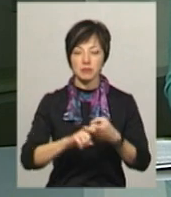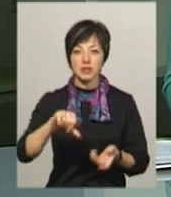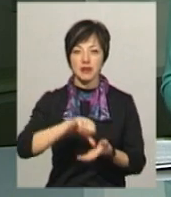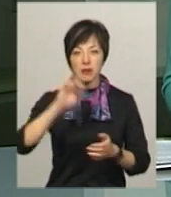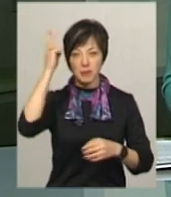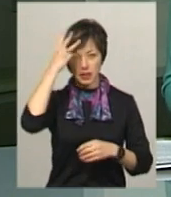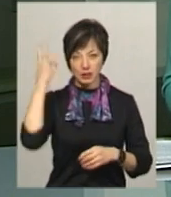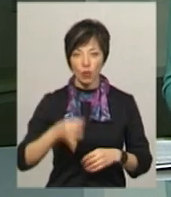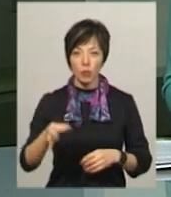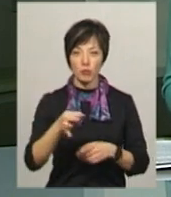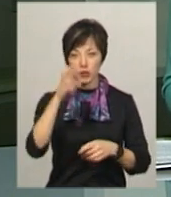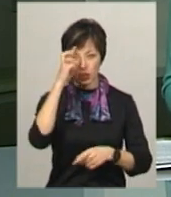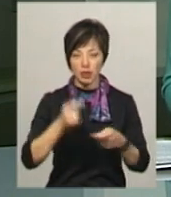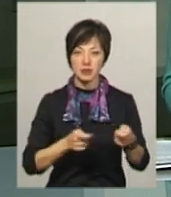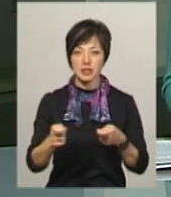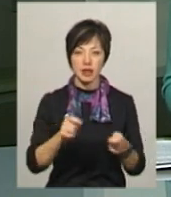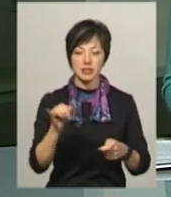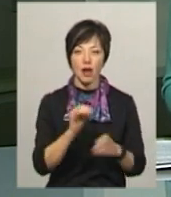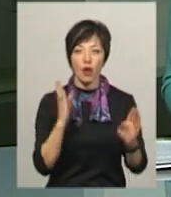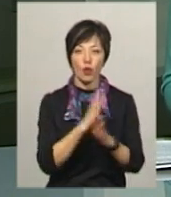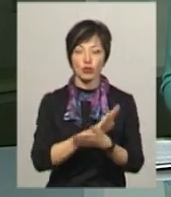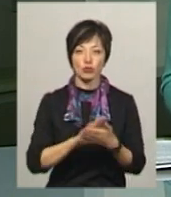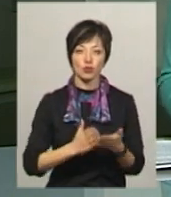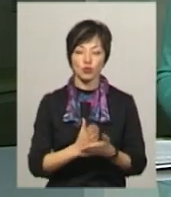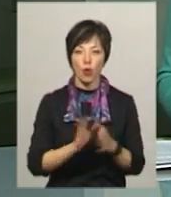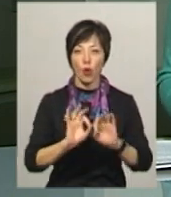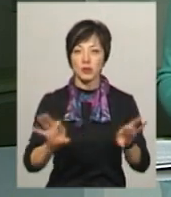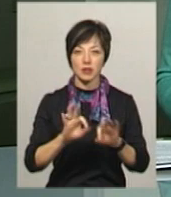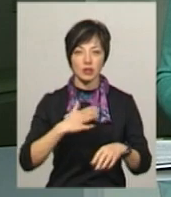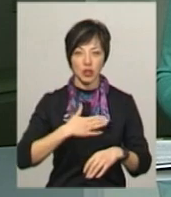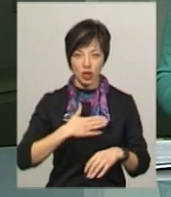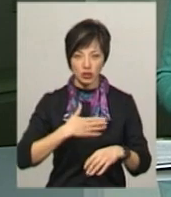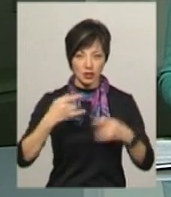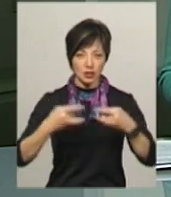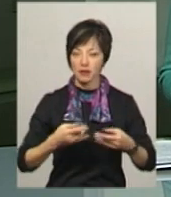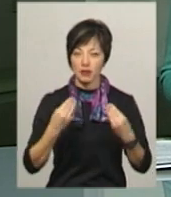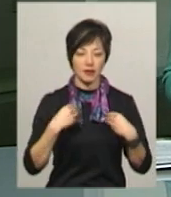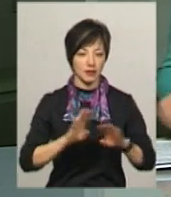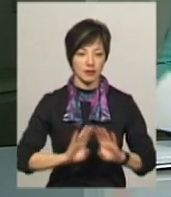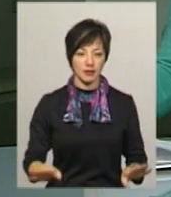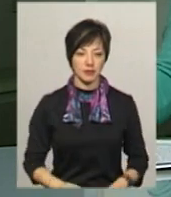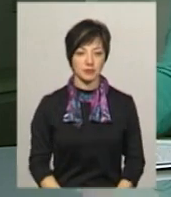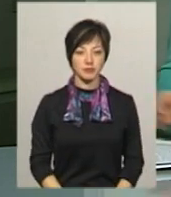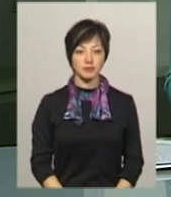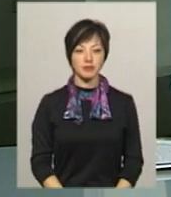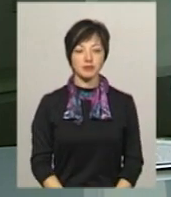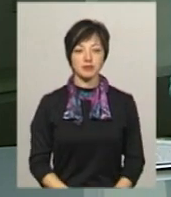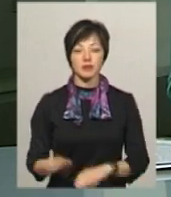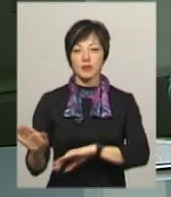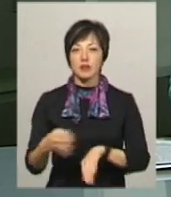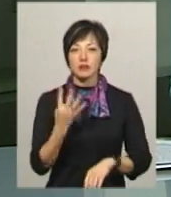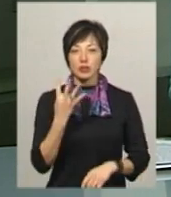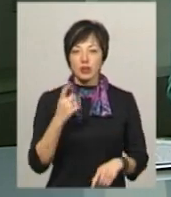представниками Хмельницької облдержадміністрації та екологічної служби. Коментарів нашій редакції вони не надали.